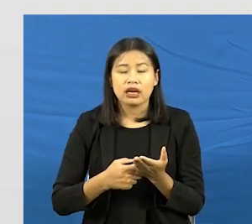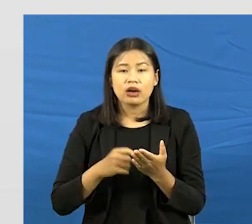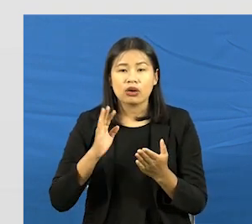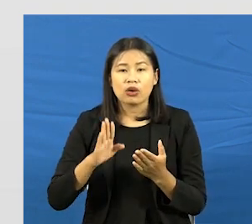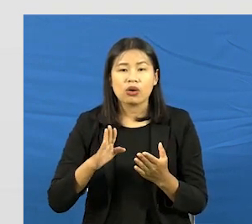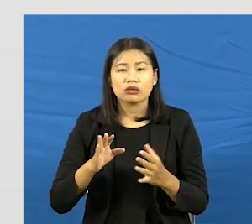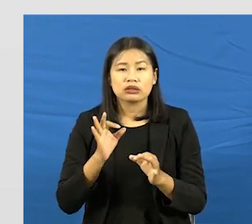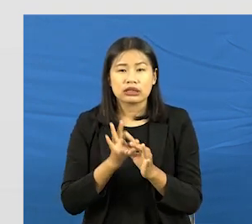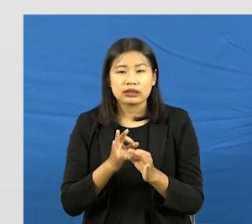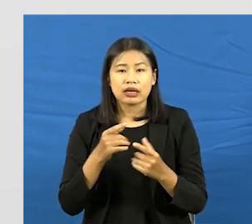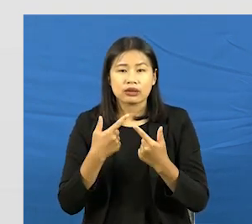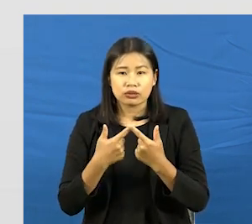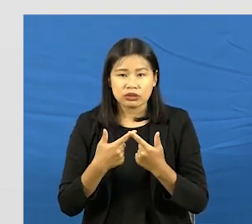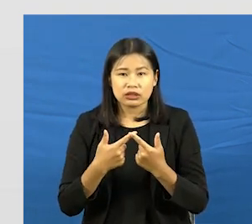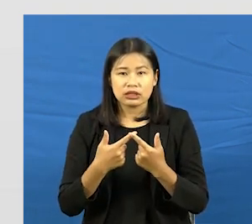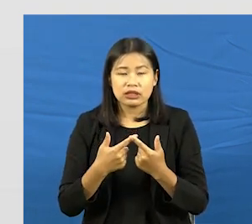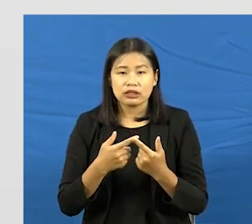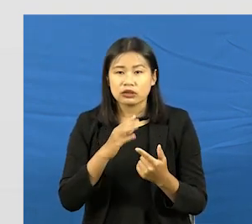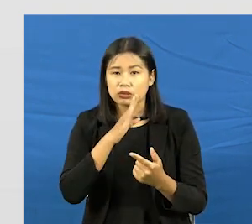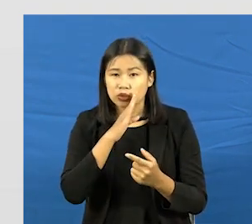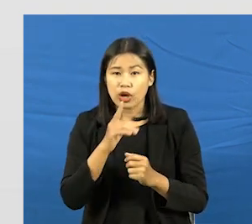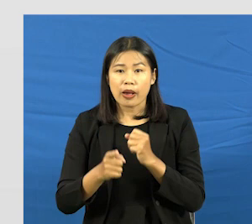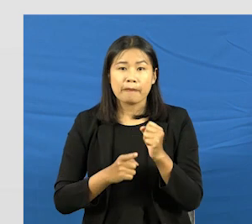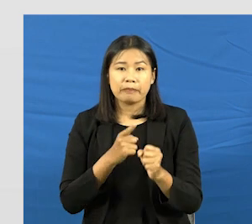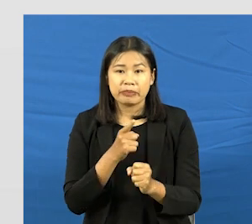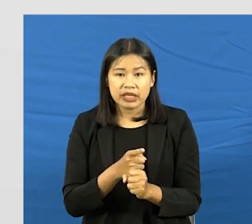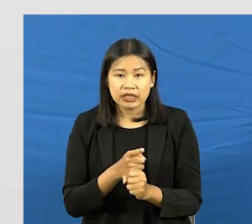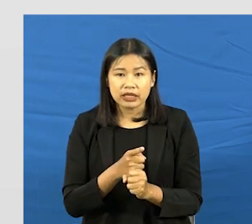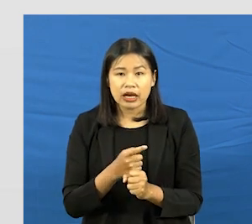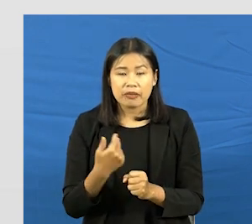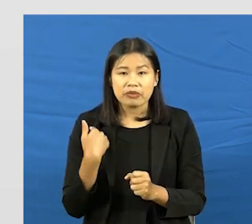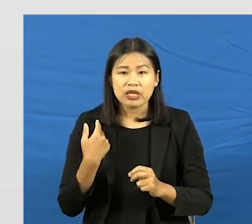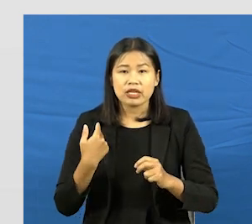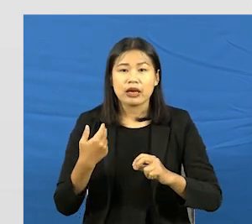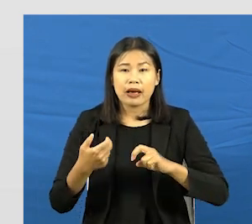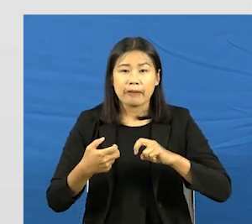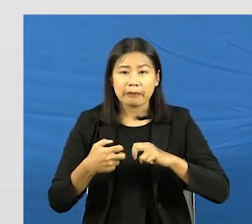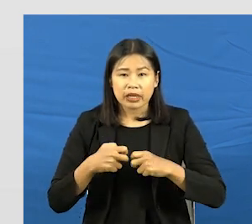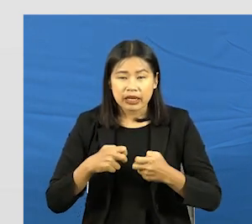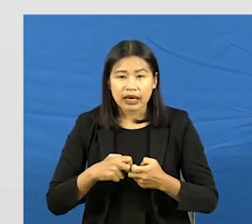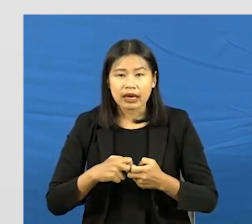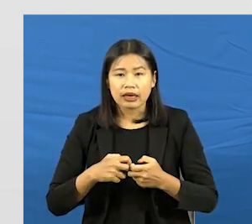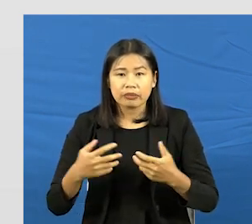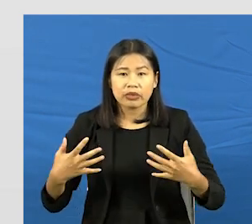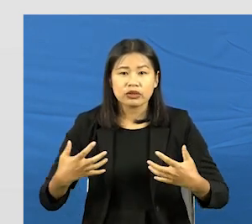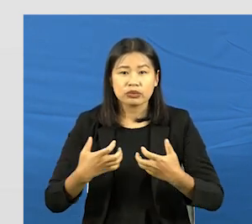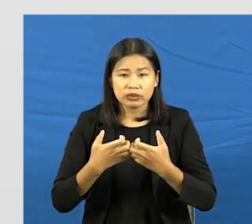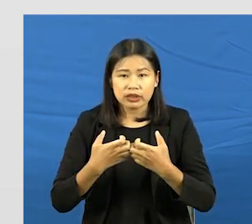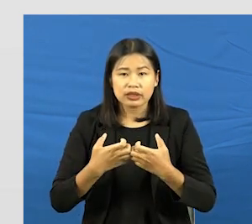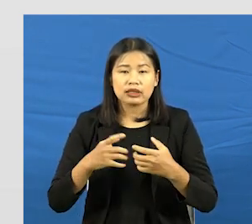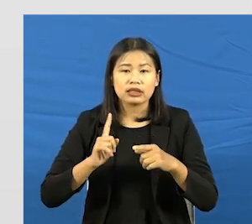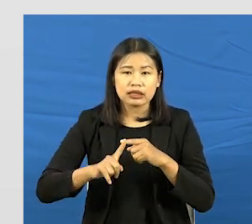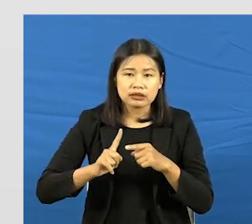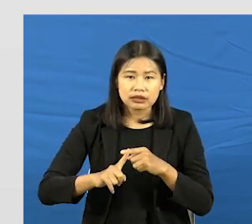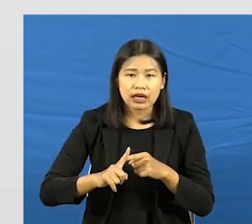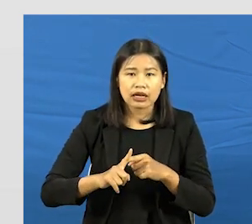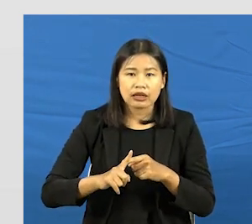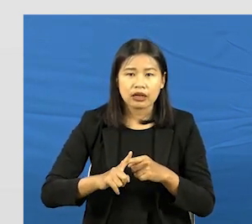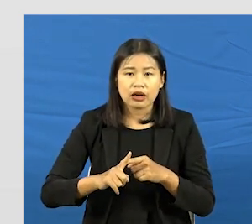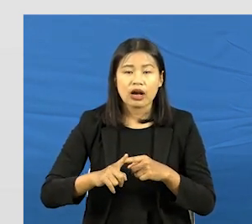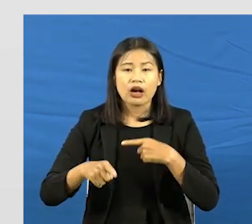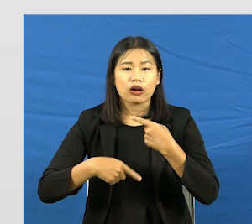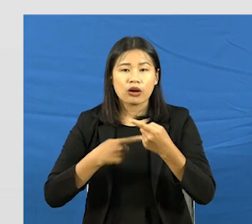อุบัติเหตุอะไรเนี่ยก็สามารถที่จะเคลมกับทางธนาคารกรุงศรีอยุธยาได้ครั้งละไม่เกิน 3,000 บาทนะครับถ้าหากว่าก